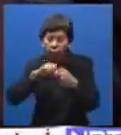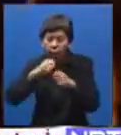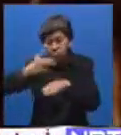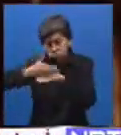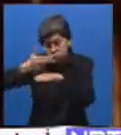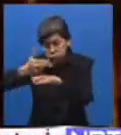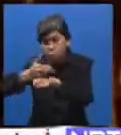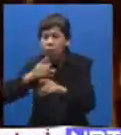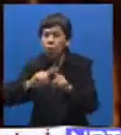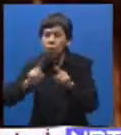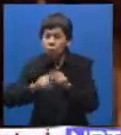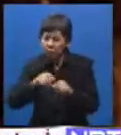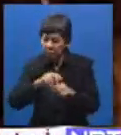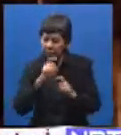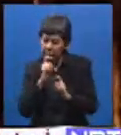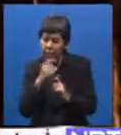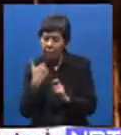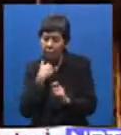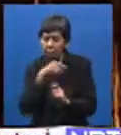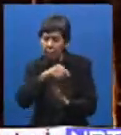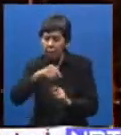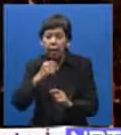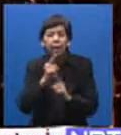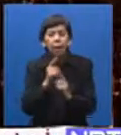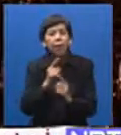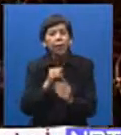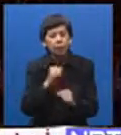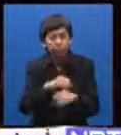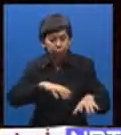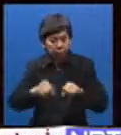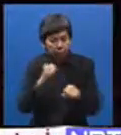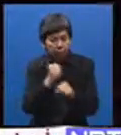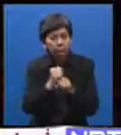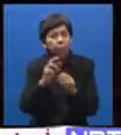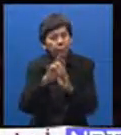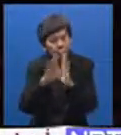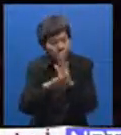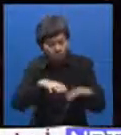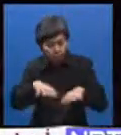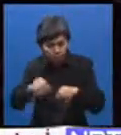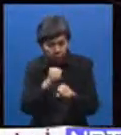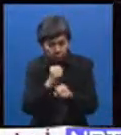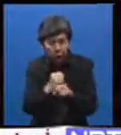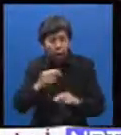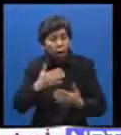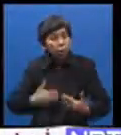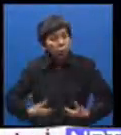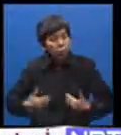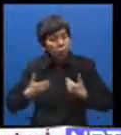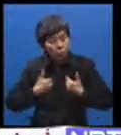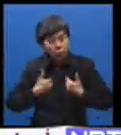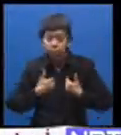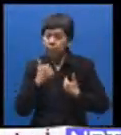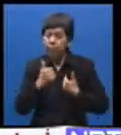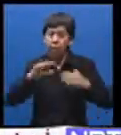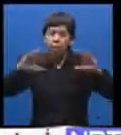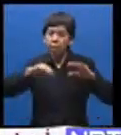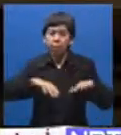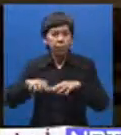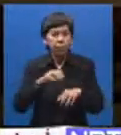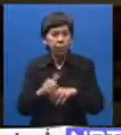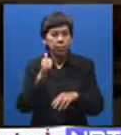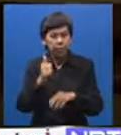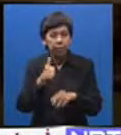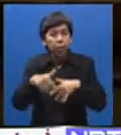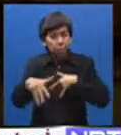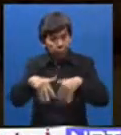รมในพื้นที่สุ่มเสี่ยงได้ตามนโยบายการจัดระเบียบสังคมเพื่อความปลอดภัยของรัฐบาล